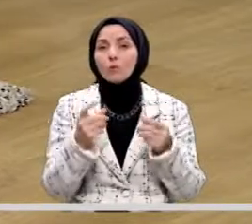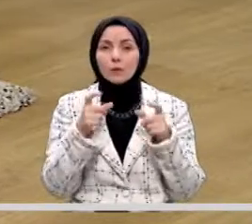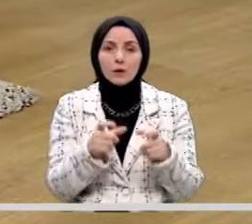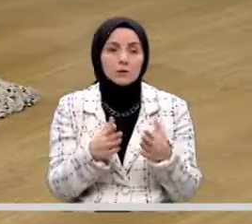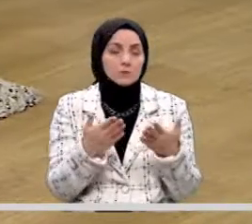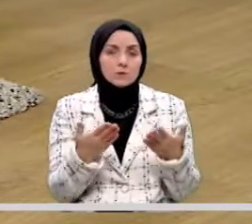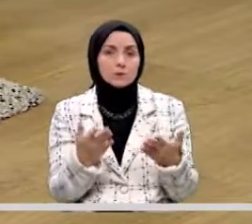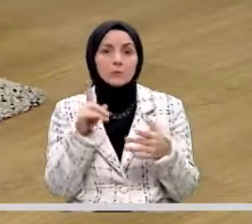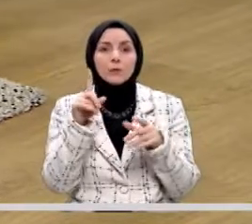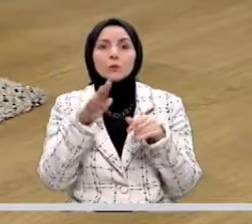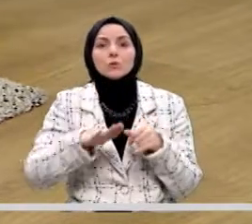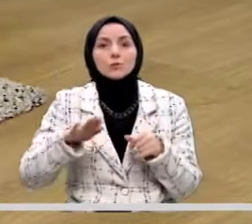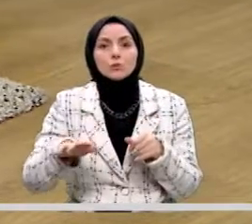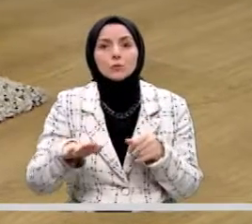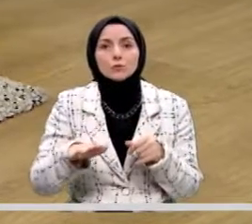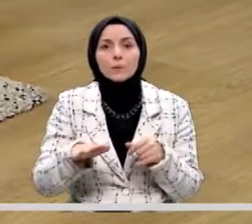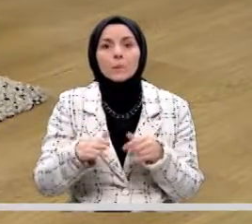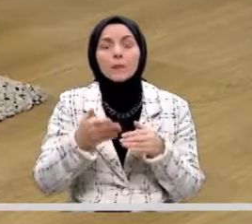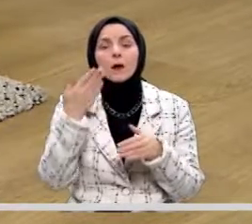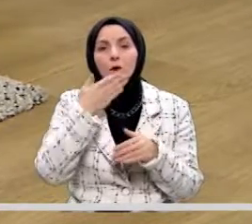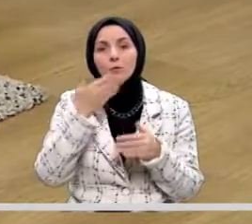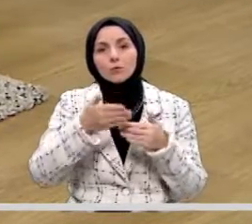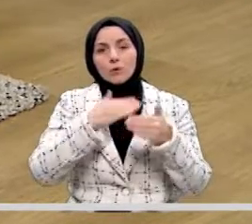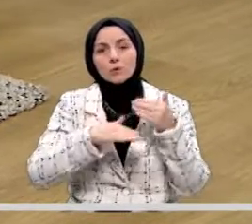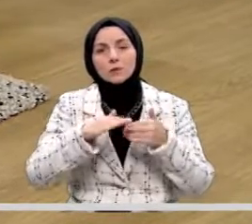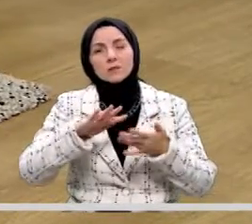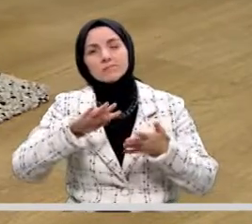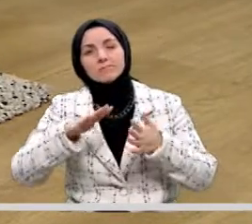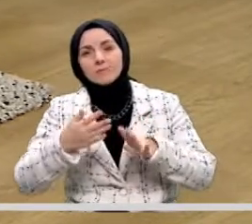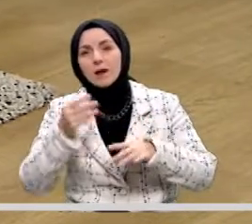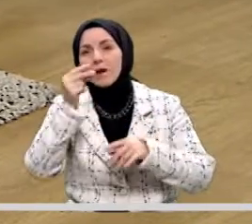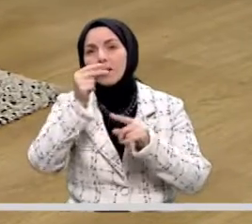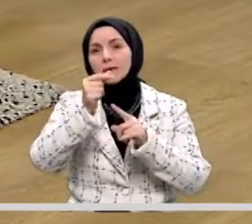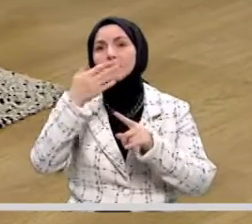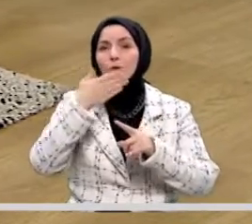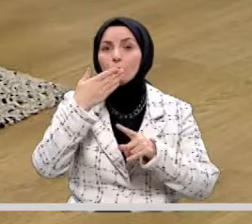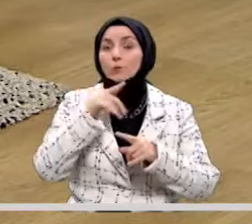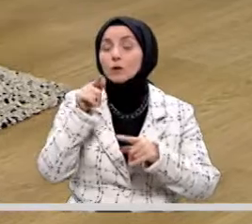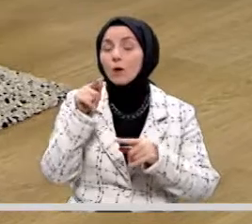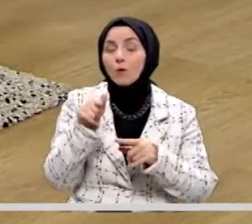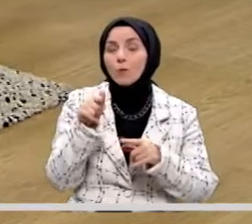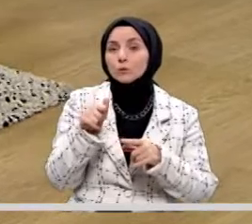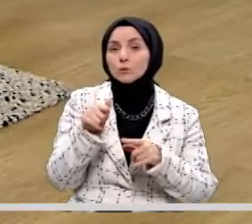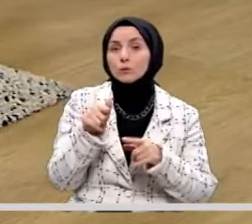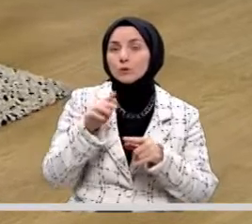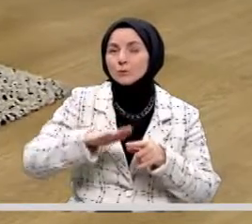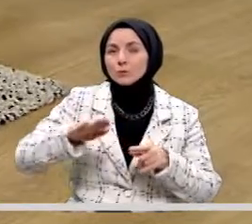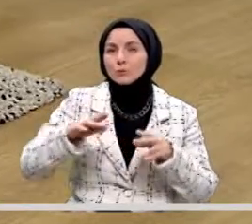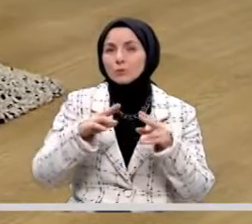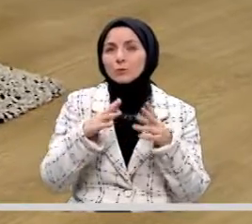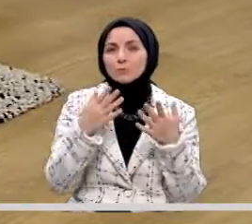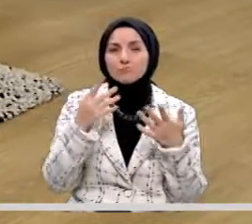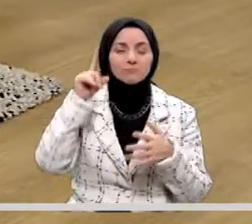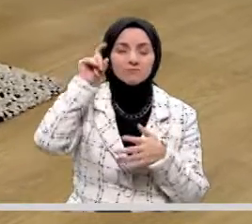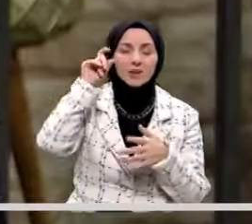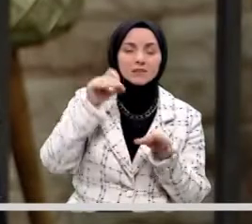çocuğun gerek yok öncesinde gerek ilkokulda o tanışıklığı Aslında onun dünyasında o ortam neyi